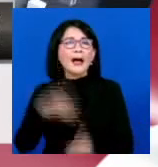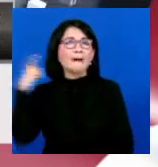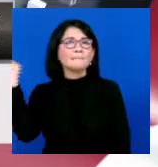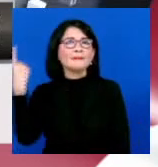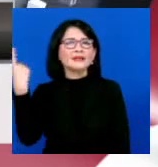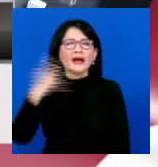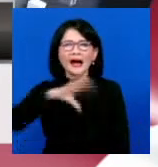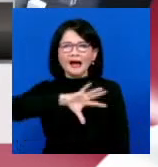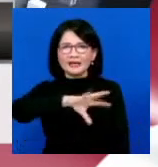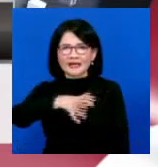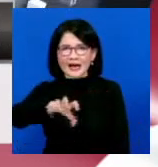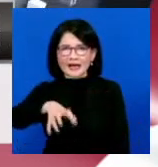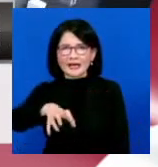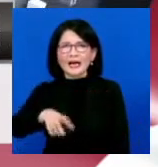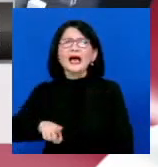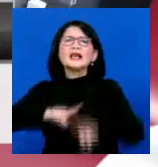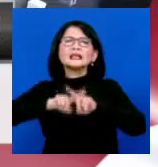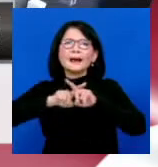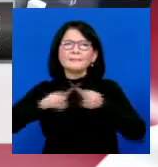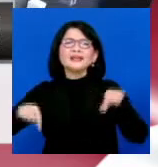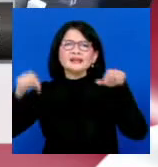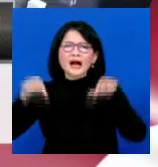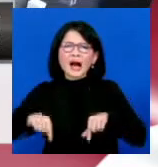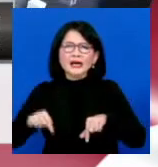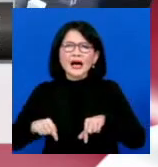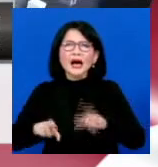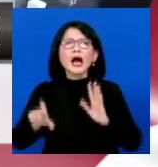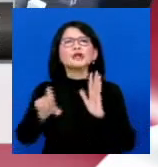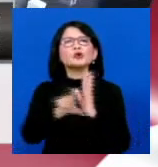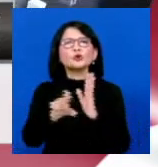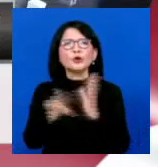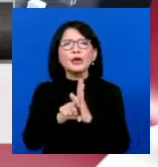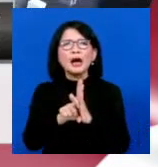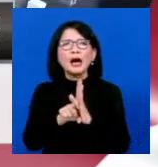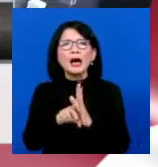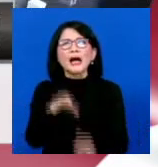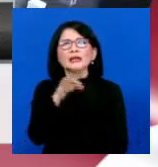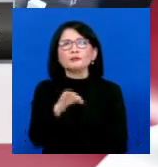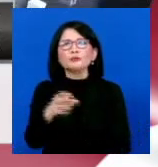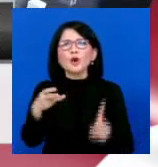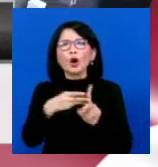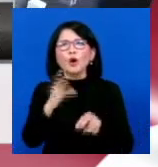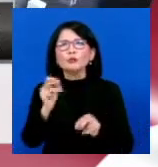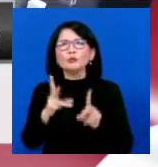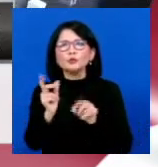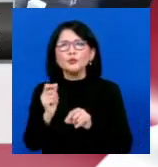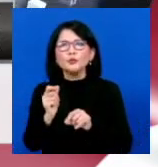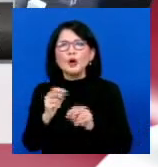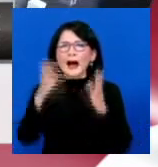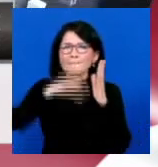daerah yang disayangkan saat ini contoh soal di Pulau Buru pertambangan